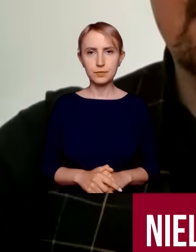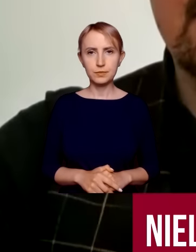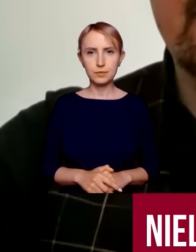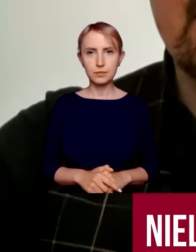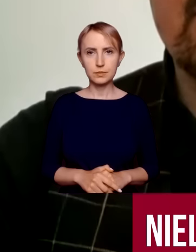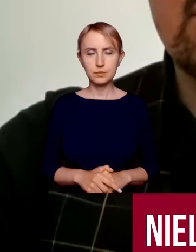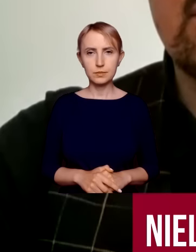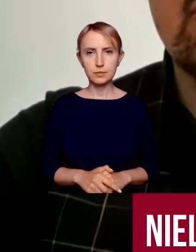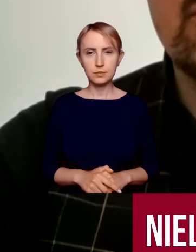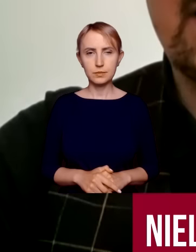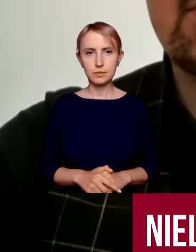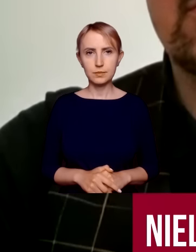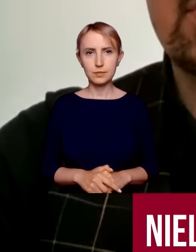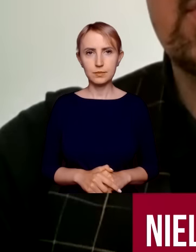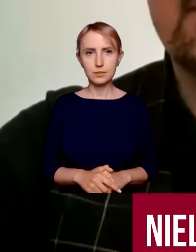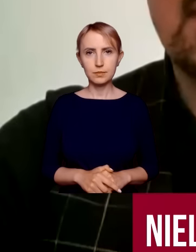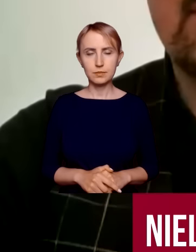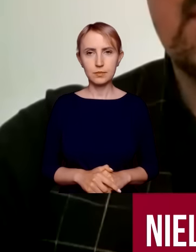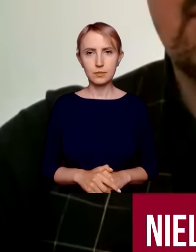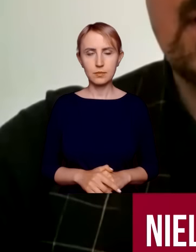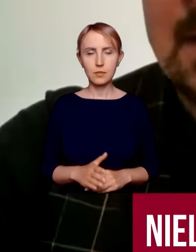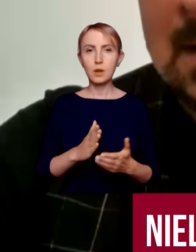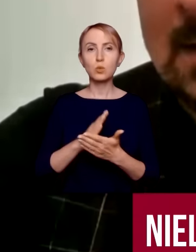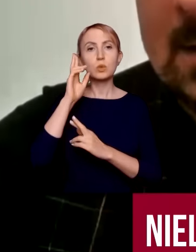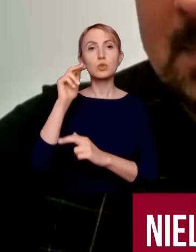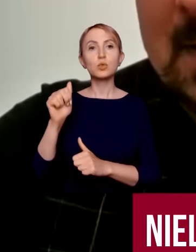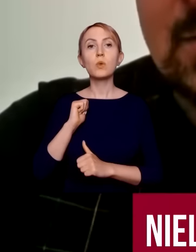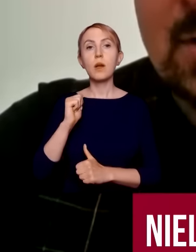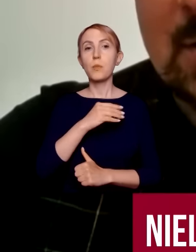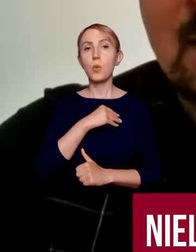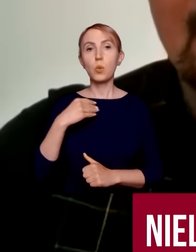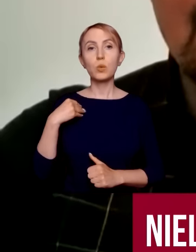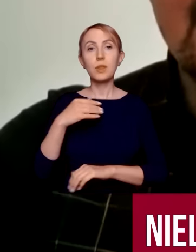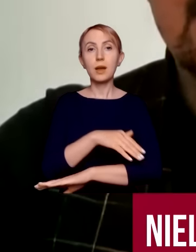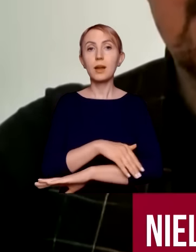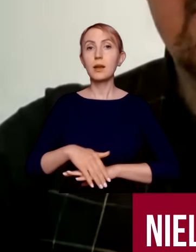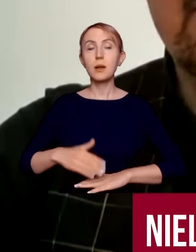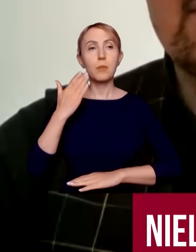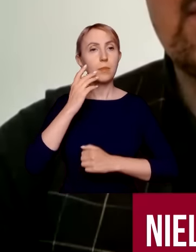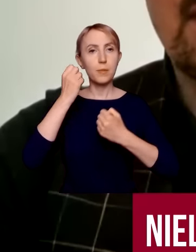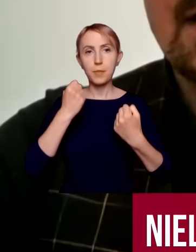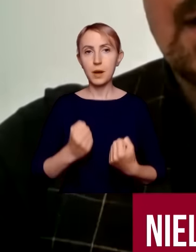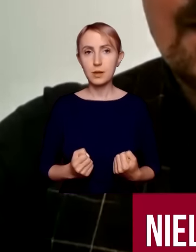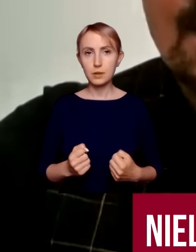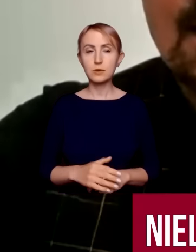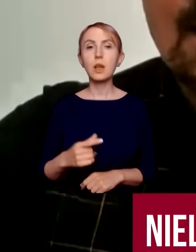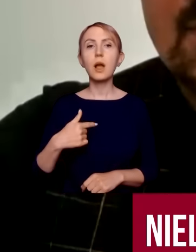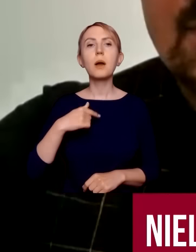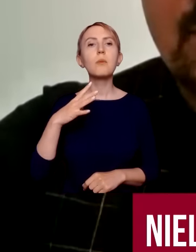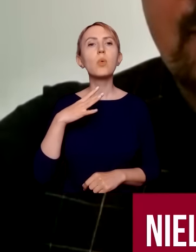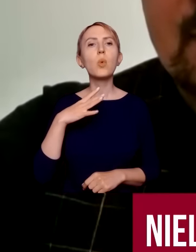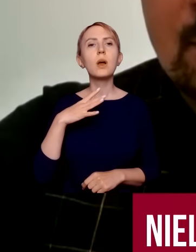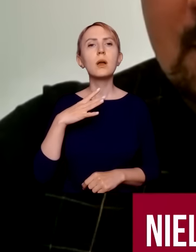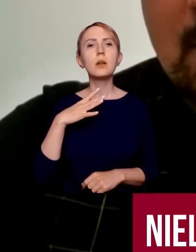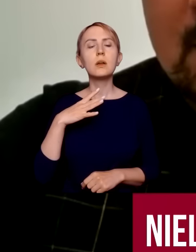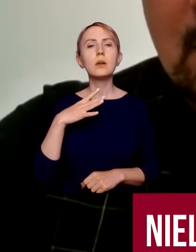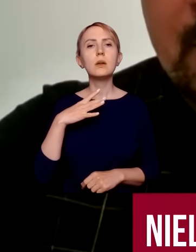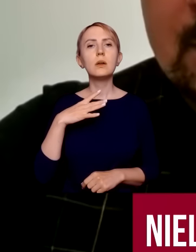dlatego że przecież służba żołnierzy Wojska Polskiego na granicy jest bardzo ciężka. Ja byłem właśnie na